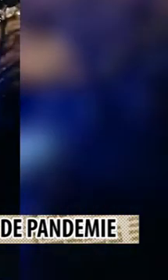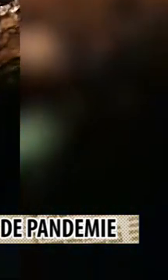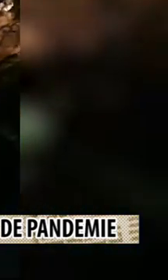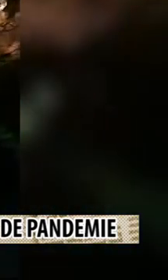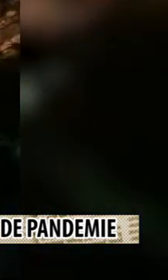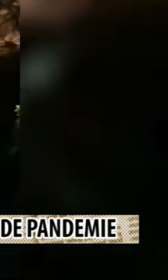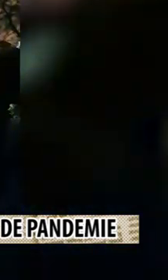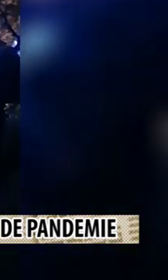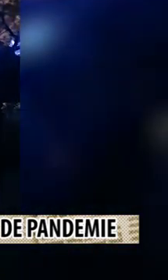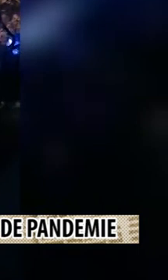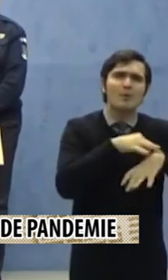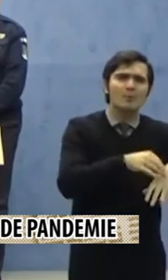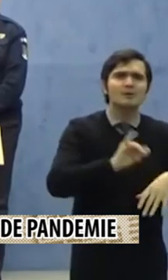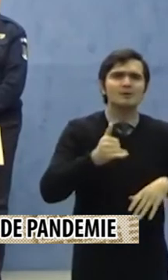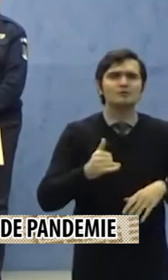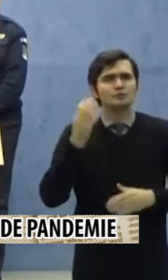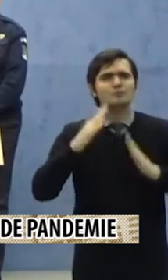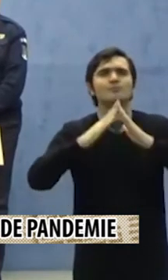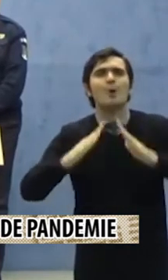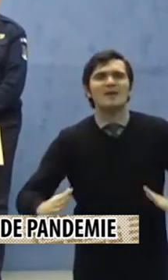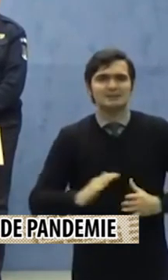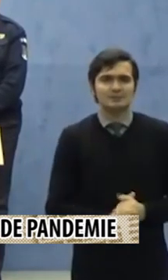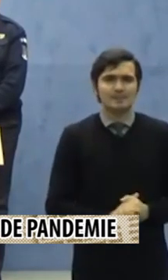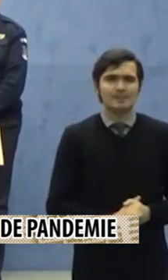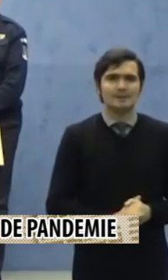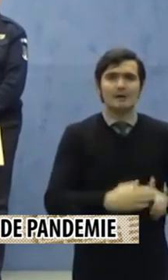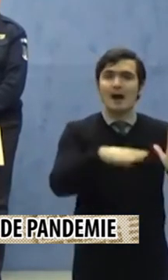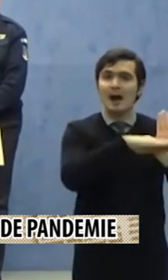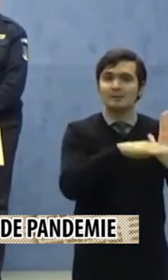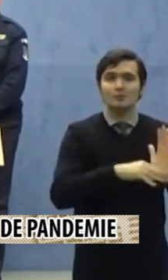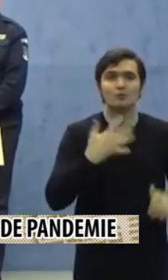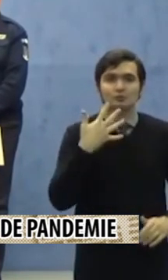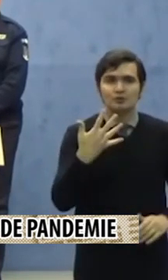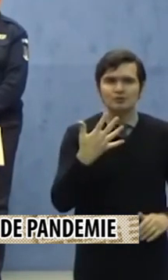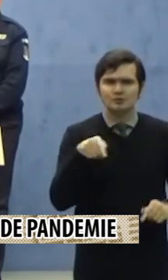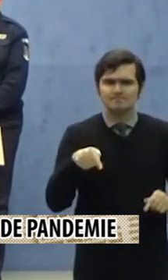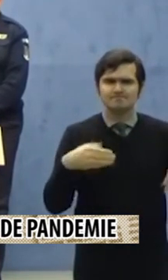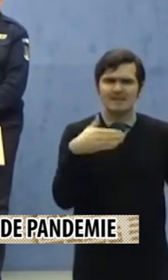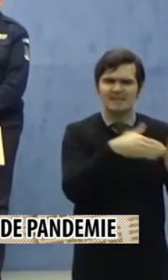deplasările pe timpul nopții. La articolul 5 intervine